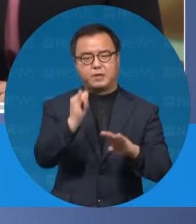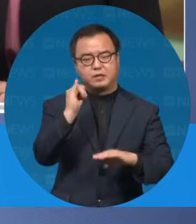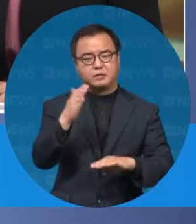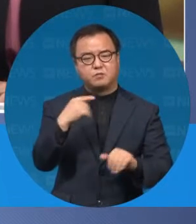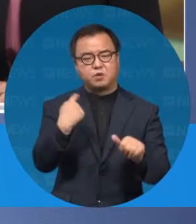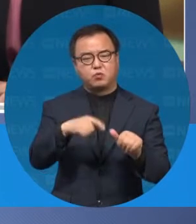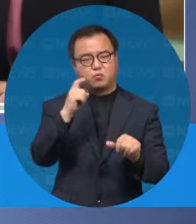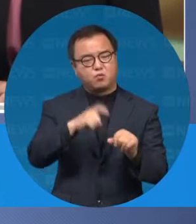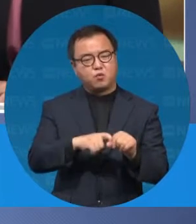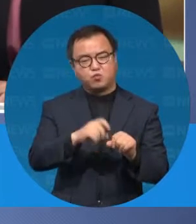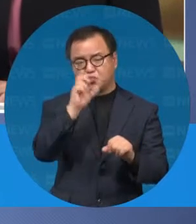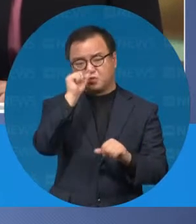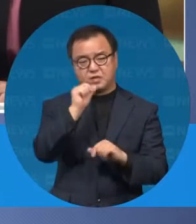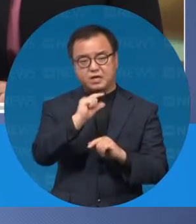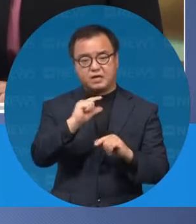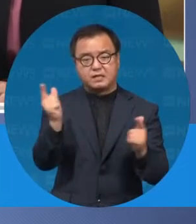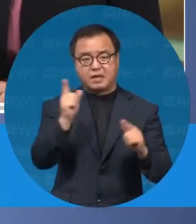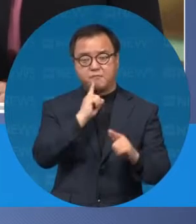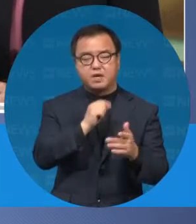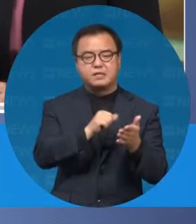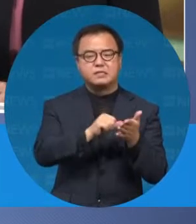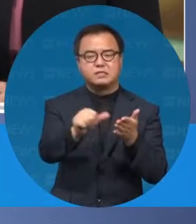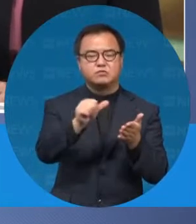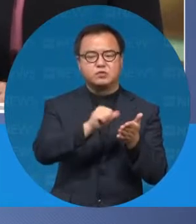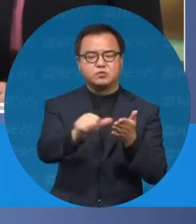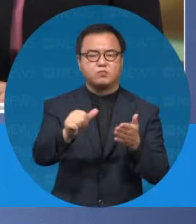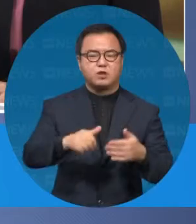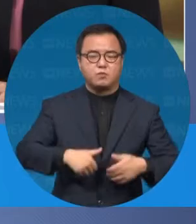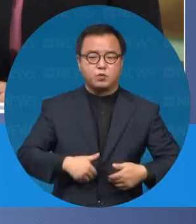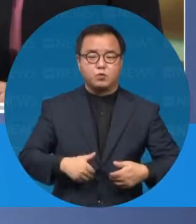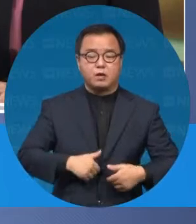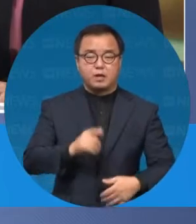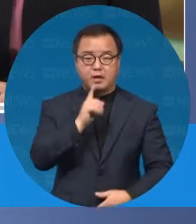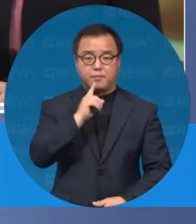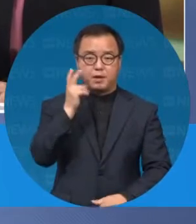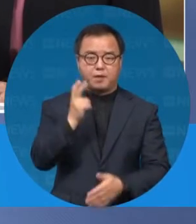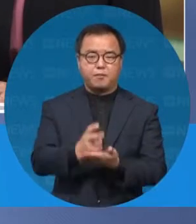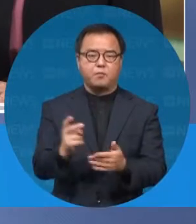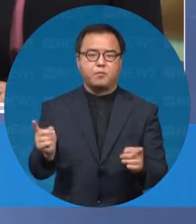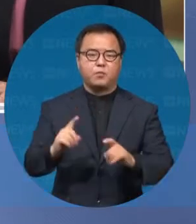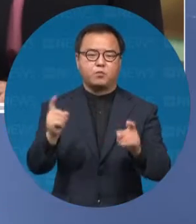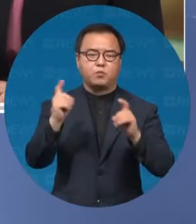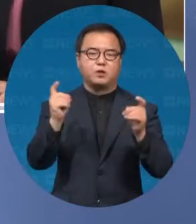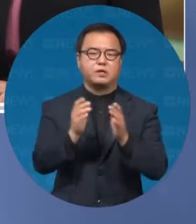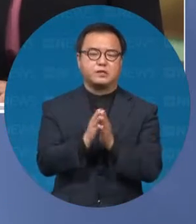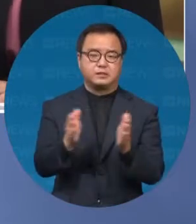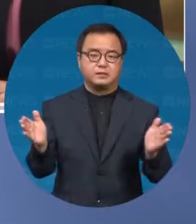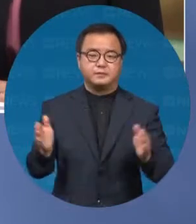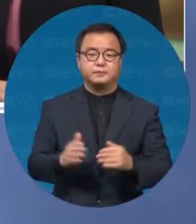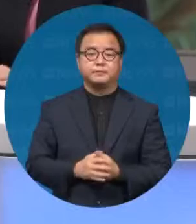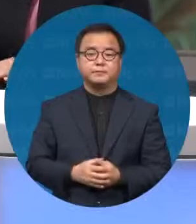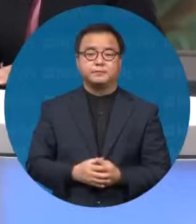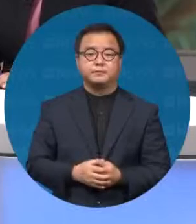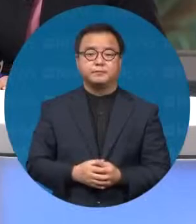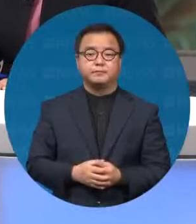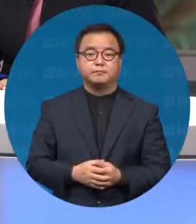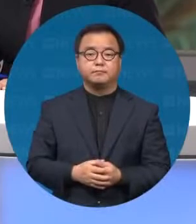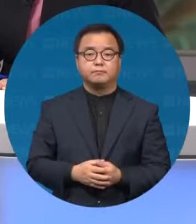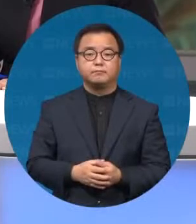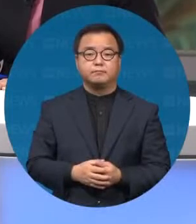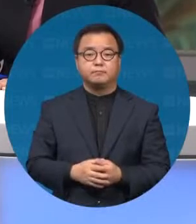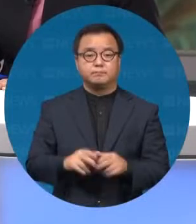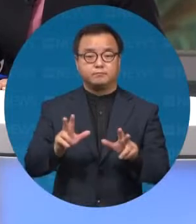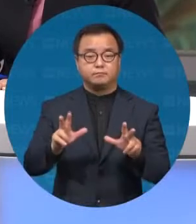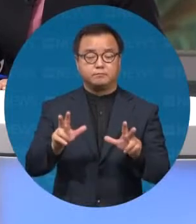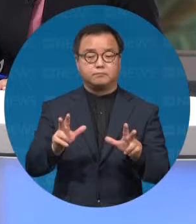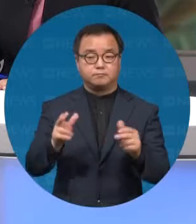의견과 함께 제거하자는 목소리가 커졌고 2 결국 법적 분쟁 까지 이어지게 됐습니다 그러면 지금 뭐